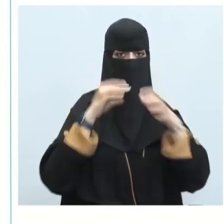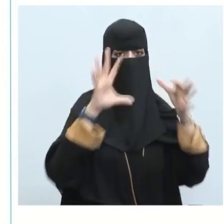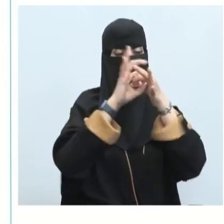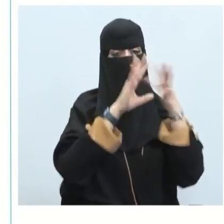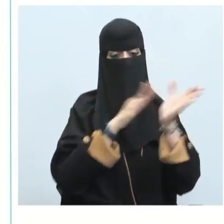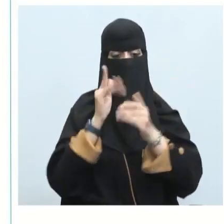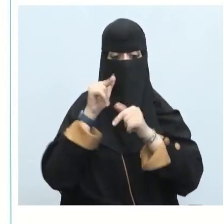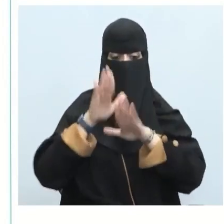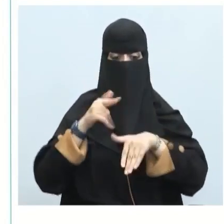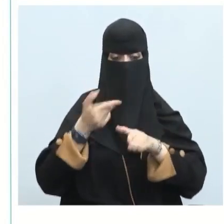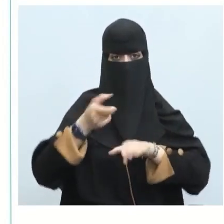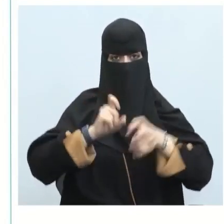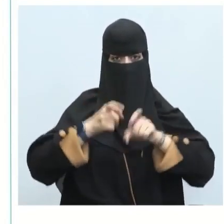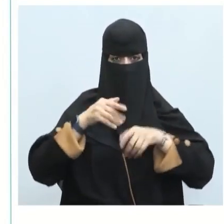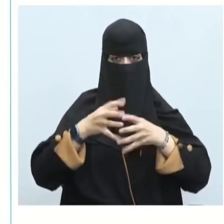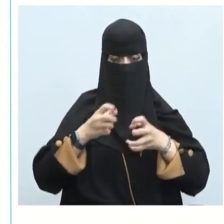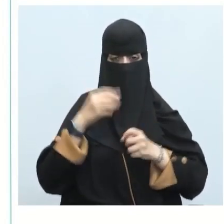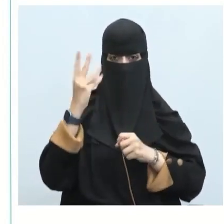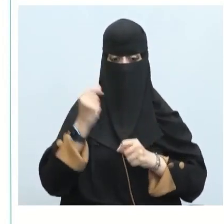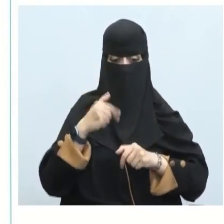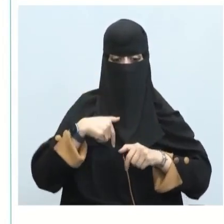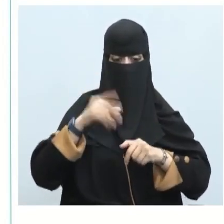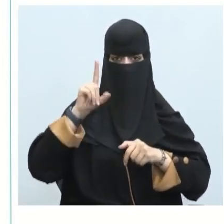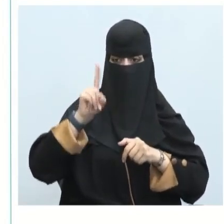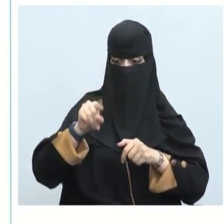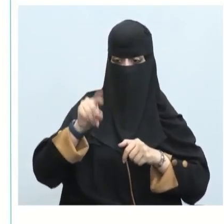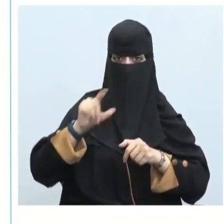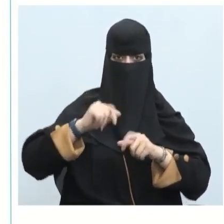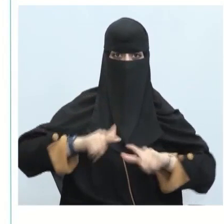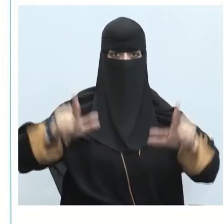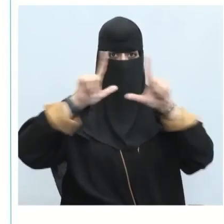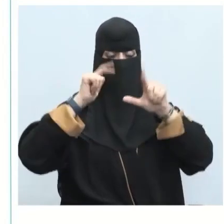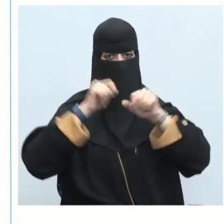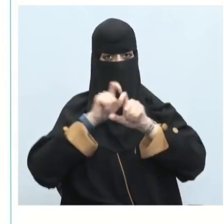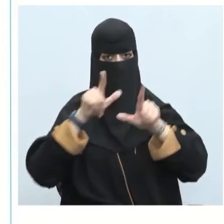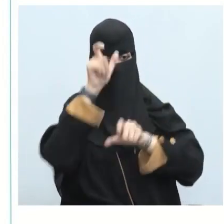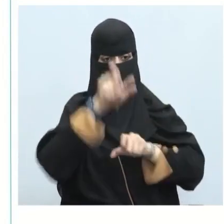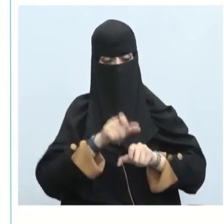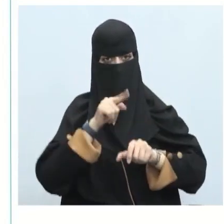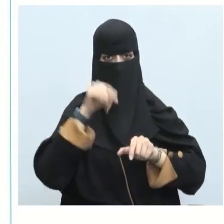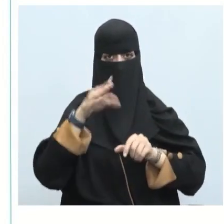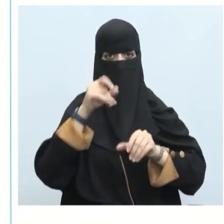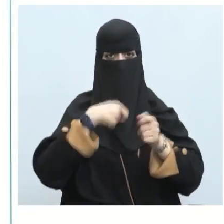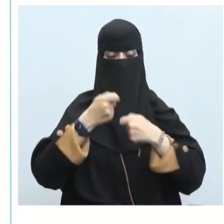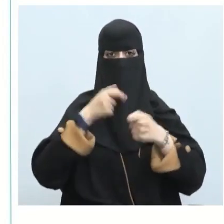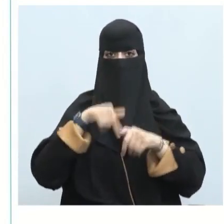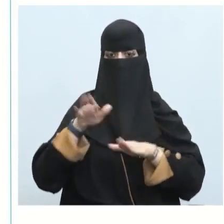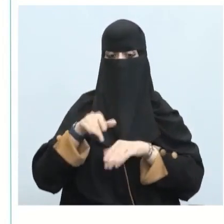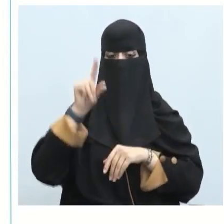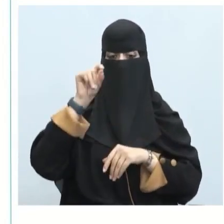المتعلقه من خلال ادوات تحليل عدد الضغطات على الاعلان وبيانات العملاء اذا